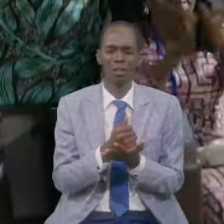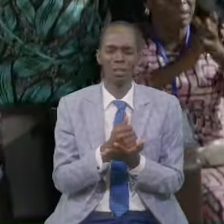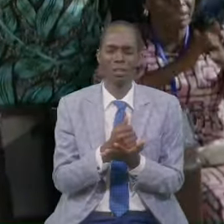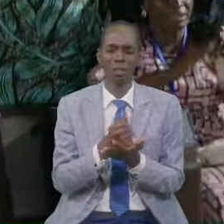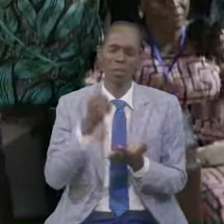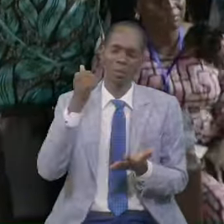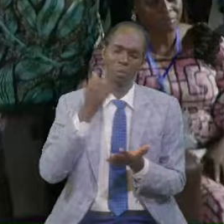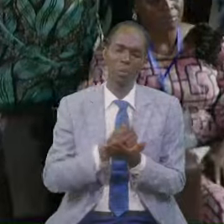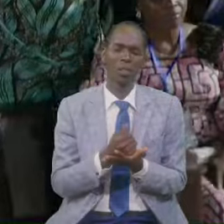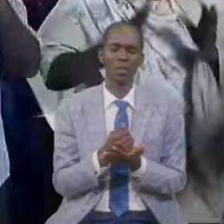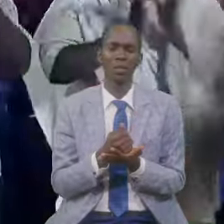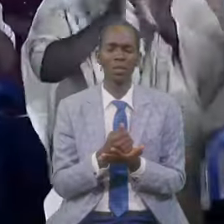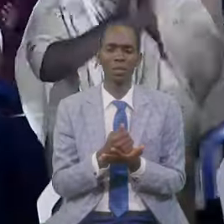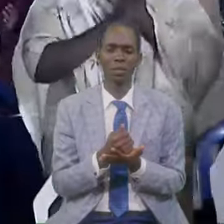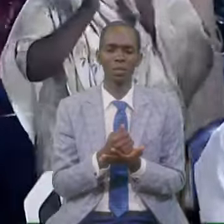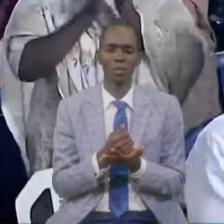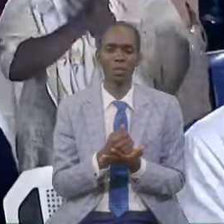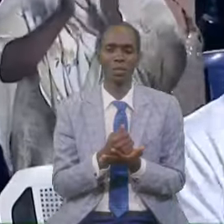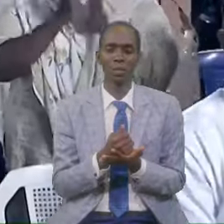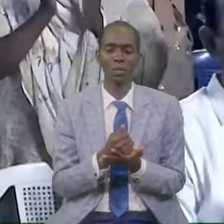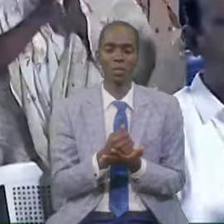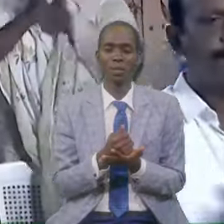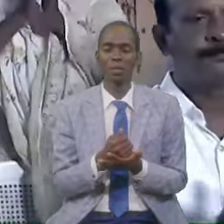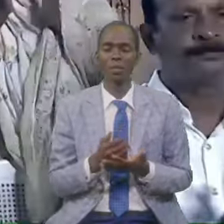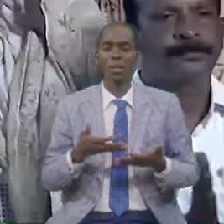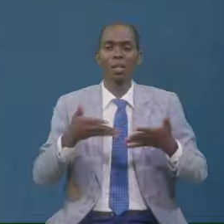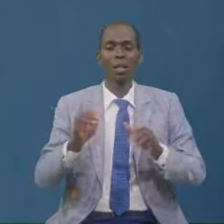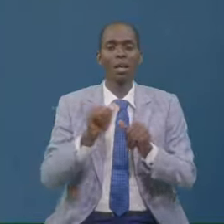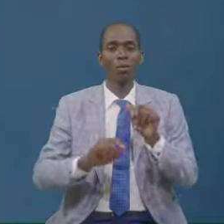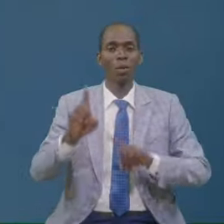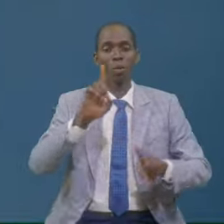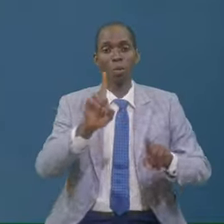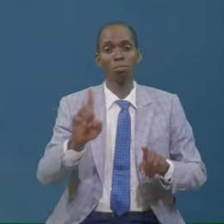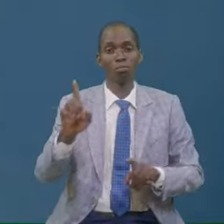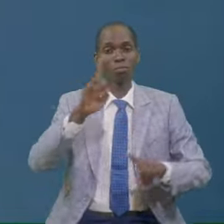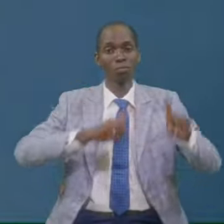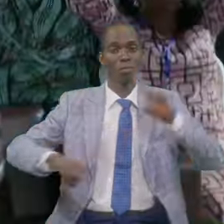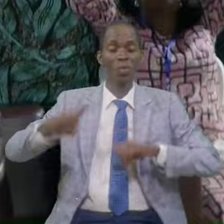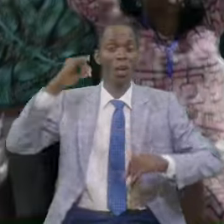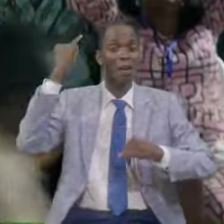గట్టిగా చెప్పకూడదు అందరూ ఆమేన్ చెప్దామా. Everybody say final